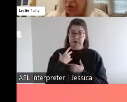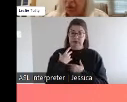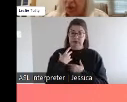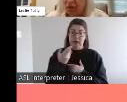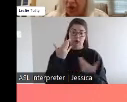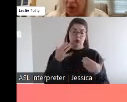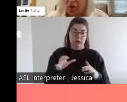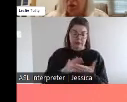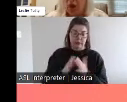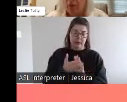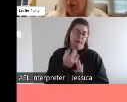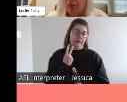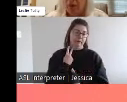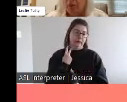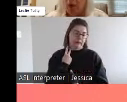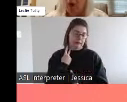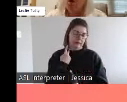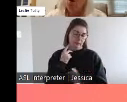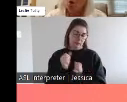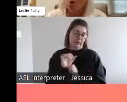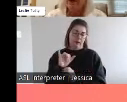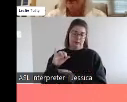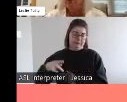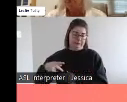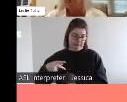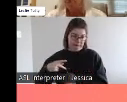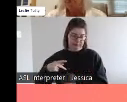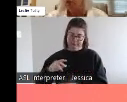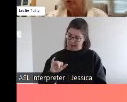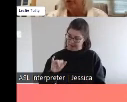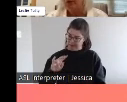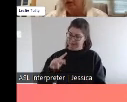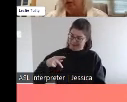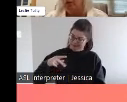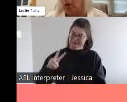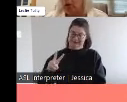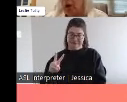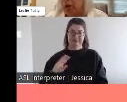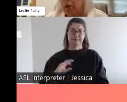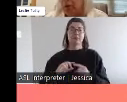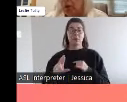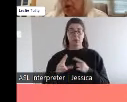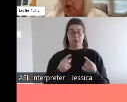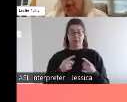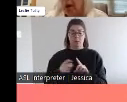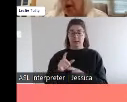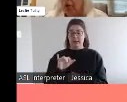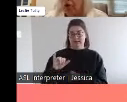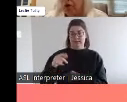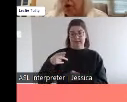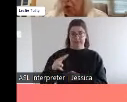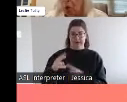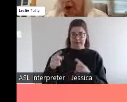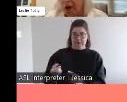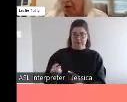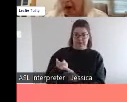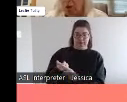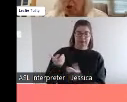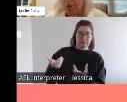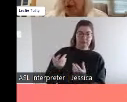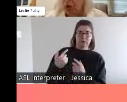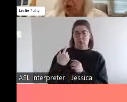femmes évidemment plus vulnérables par la suite, ou ça peut résulter de la violence conjugale.